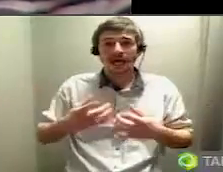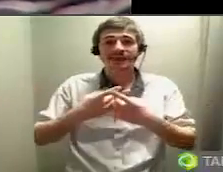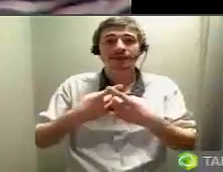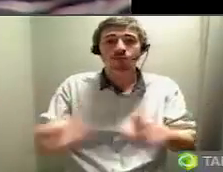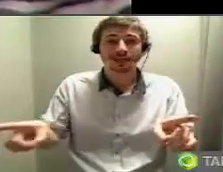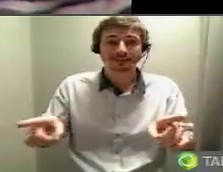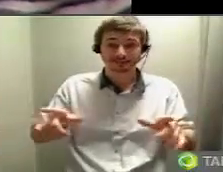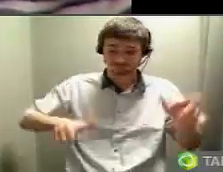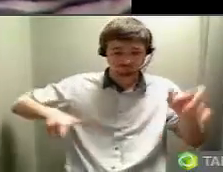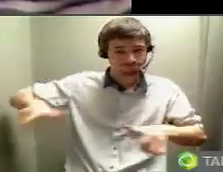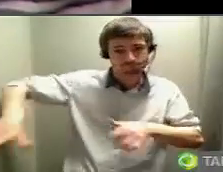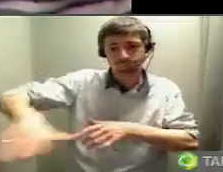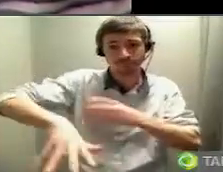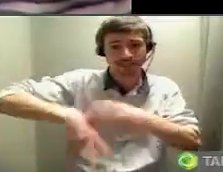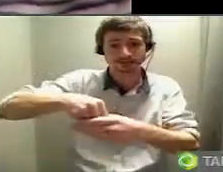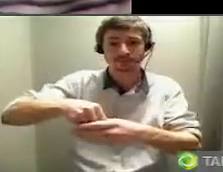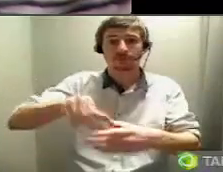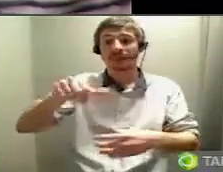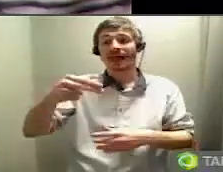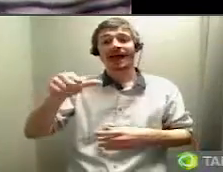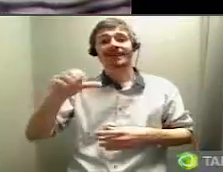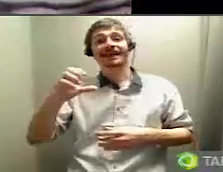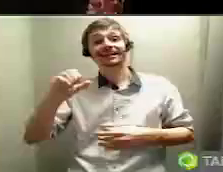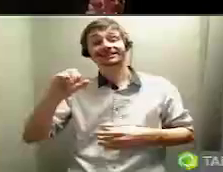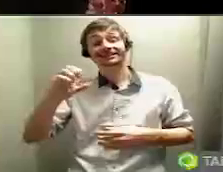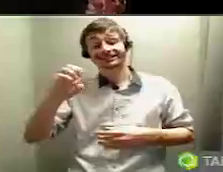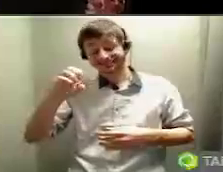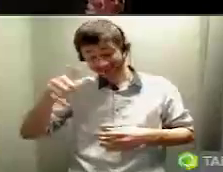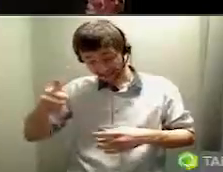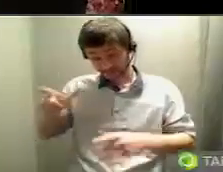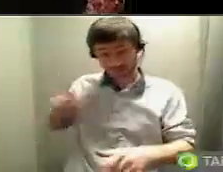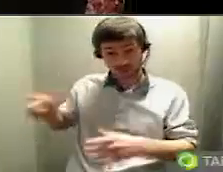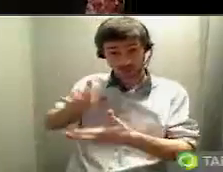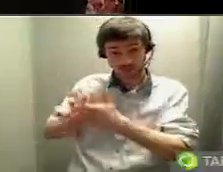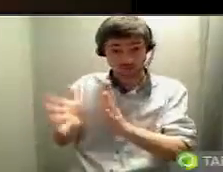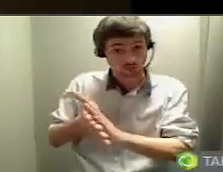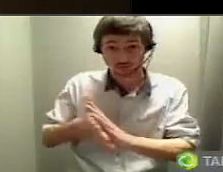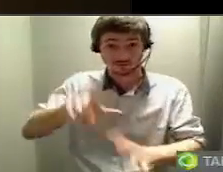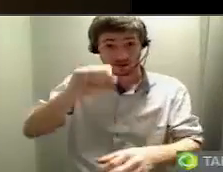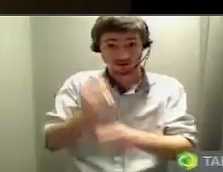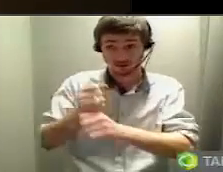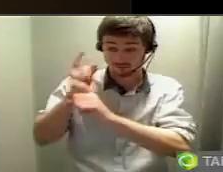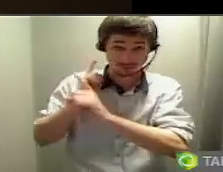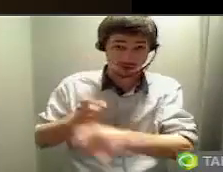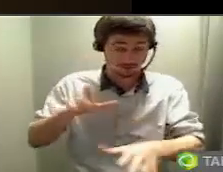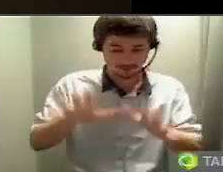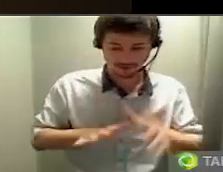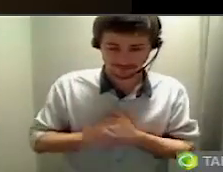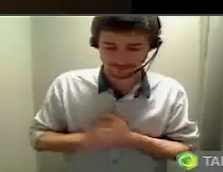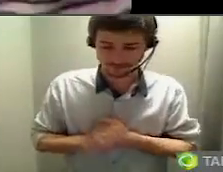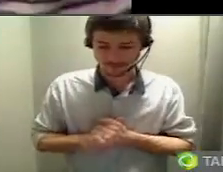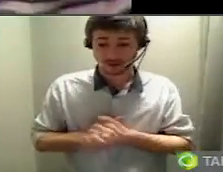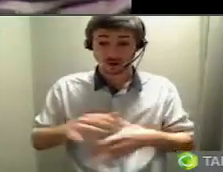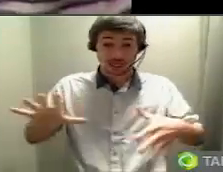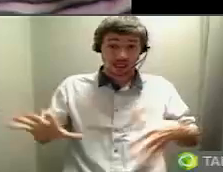NACEJ. Nous sommes pris un exemple un peu partout en France par l'exercice de démocratie que nous faisons vivre dans nos territoires. Le département